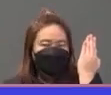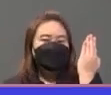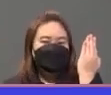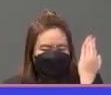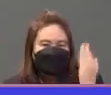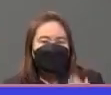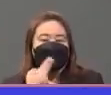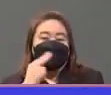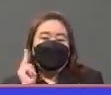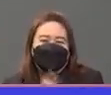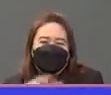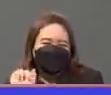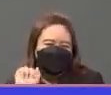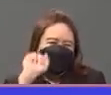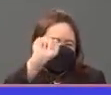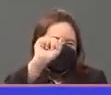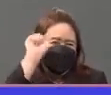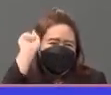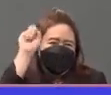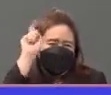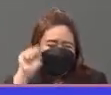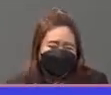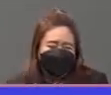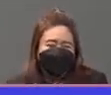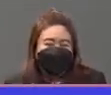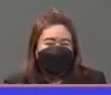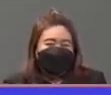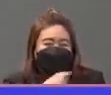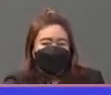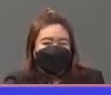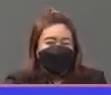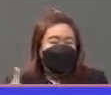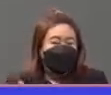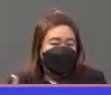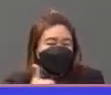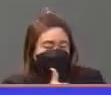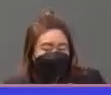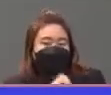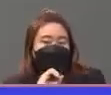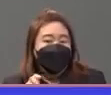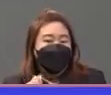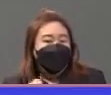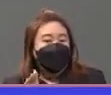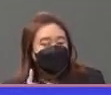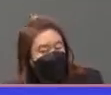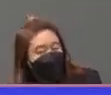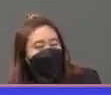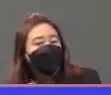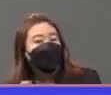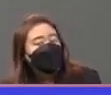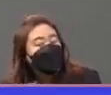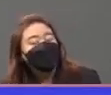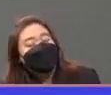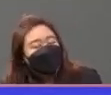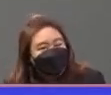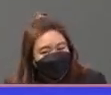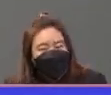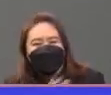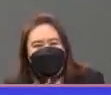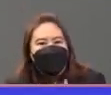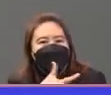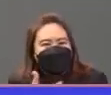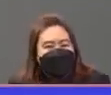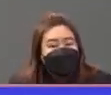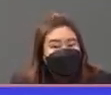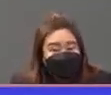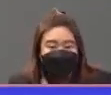แคบมะละกาและทะเลอันดามันตอนล่างในช่วงวันที่ 9-11ธันวาคมนี้นะคะประกอบกับมรสุมตะวันออกเฉียงเหนือกำลังปานกลางพัดปก